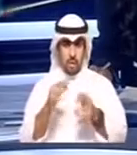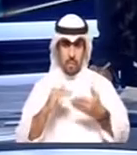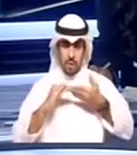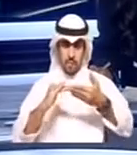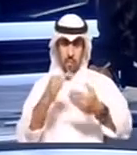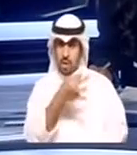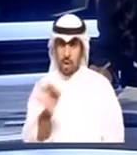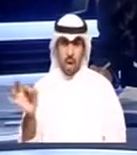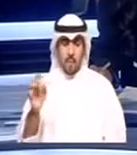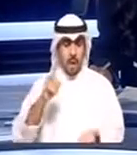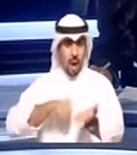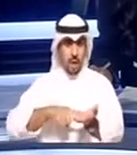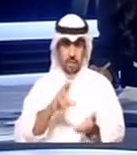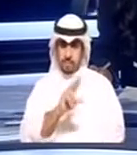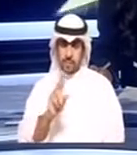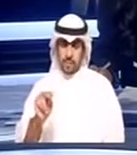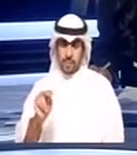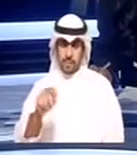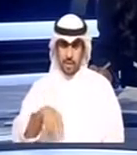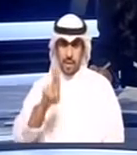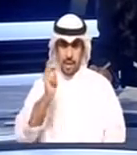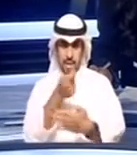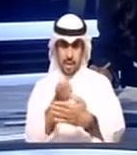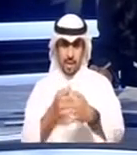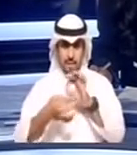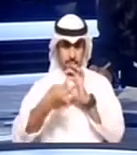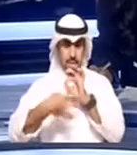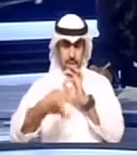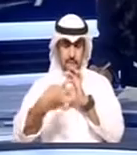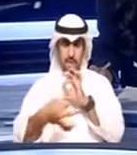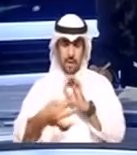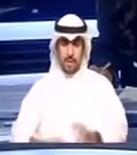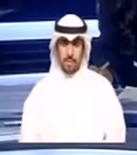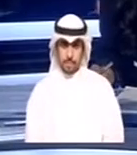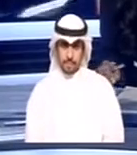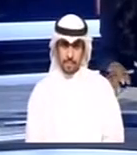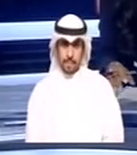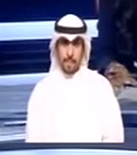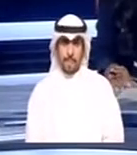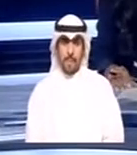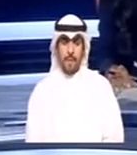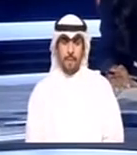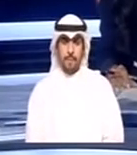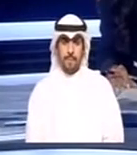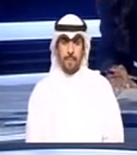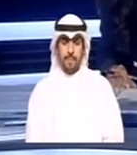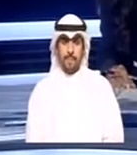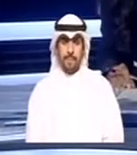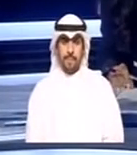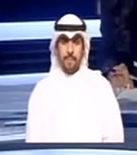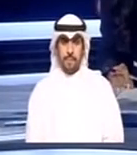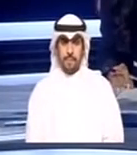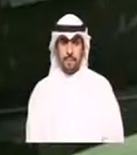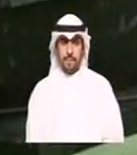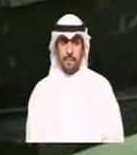في التقرير التالي اضاءه على ابرز ما جاء في كلمه الكويت امام الجمعيه العامه للامم المتحده